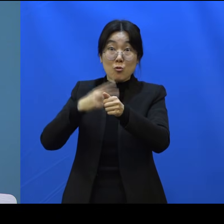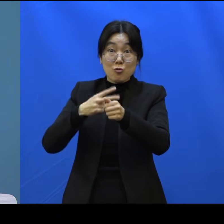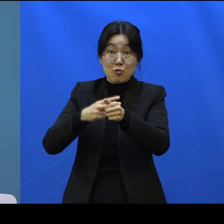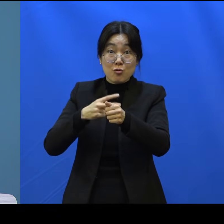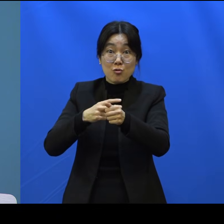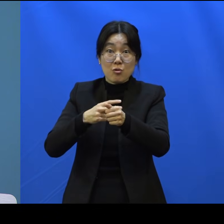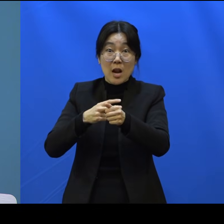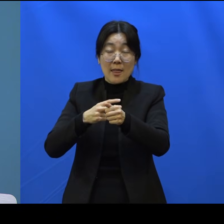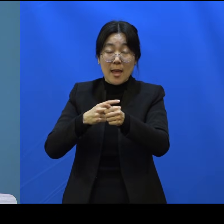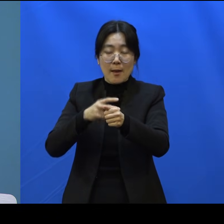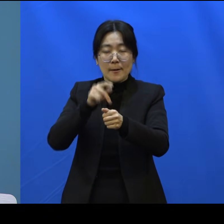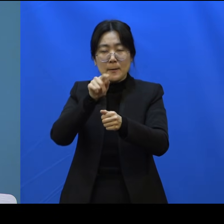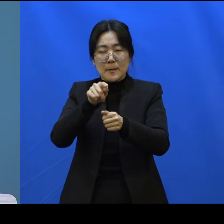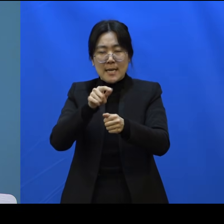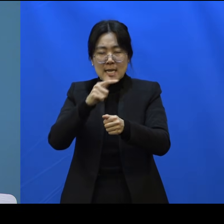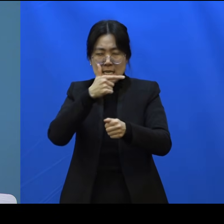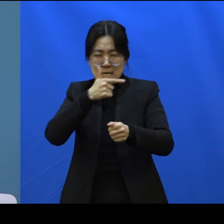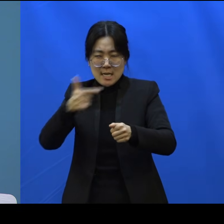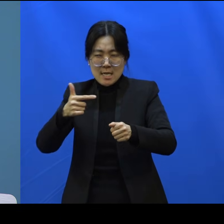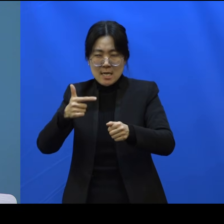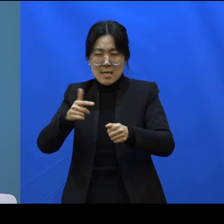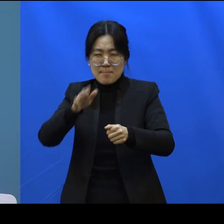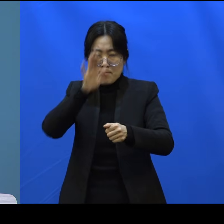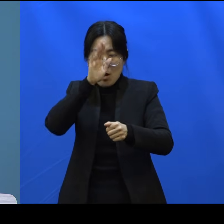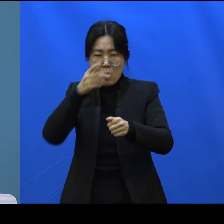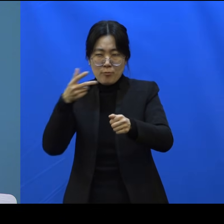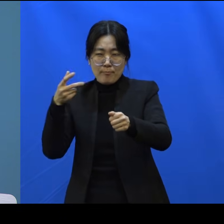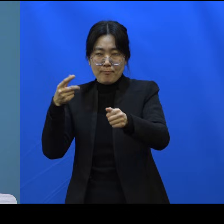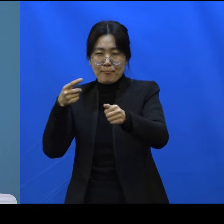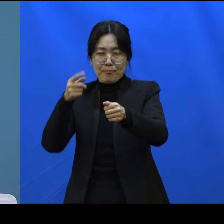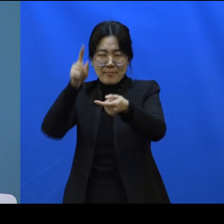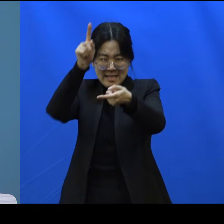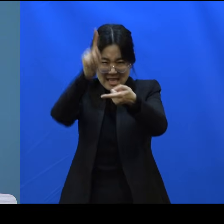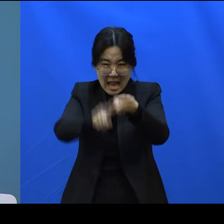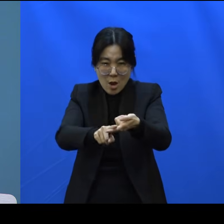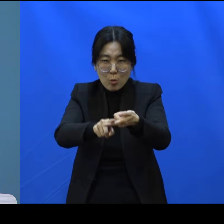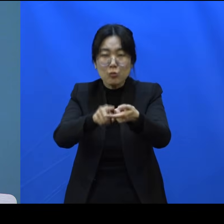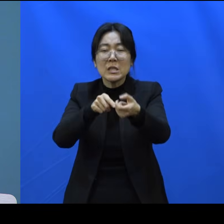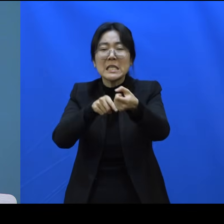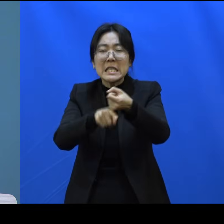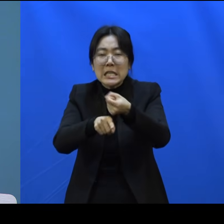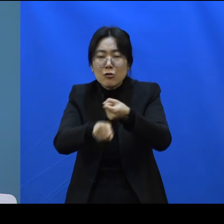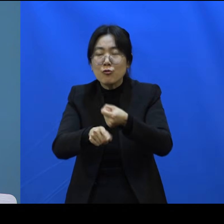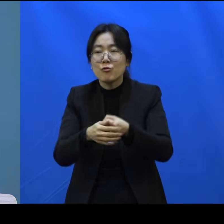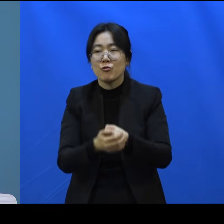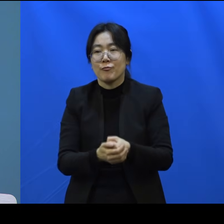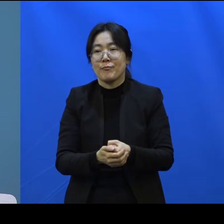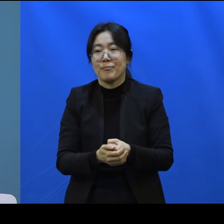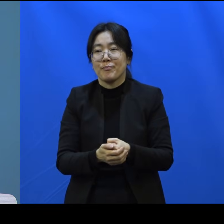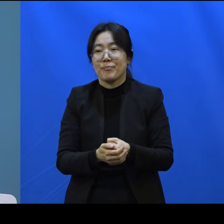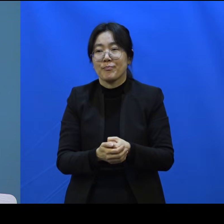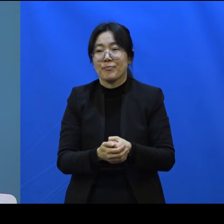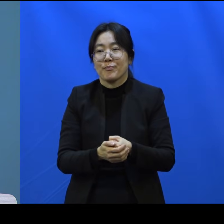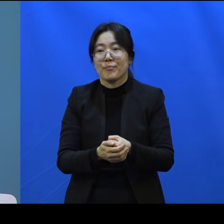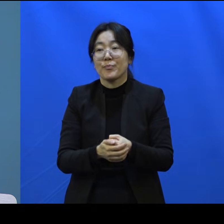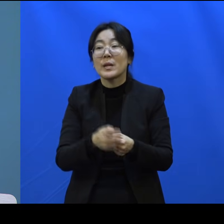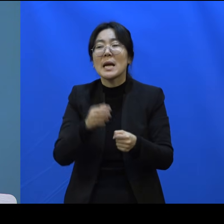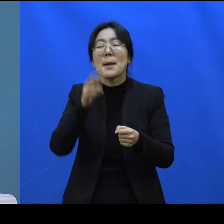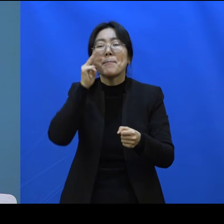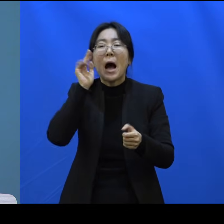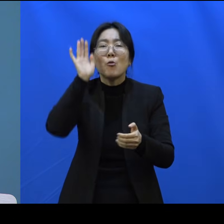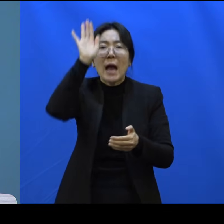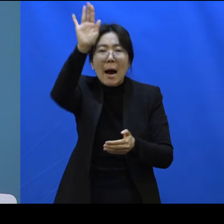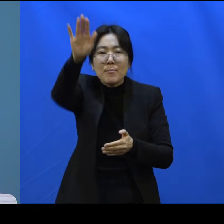여러분, 바울은 여러분 바울이에요, 바울. 근데 가시가 바울에게 필요했어요.